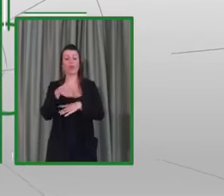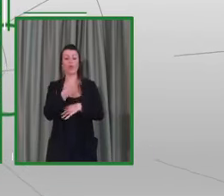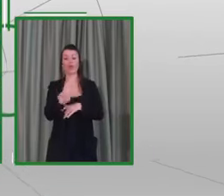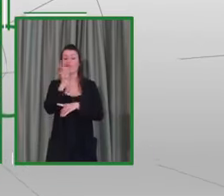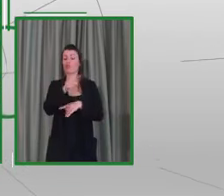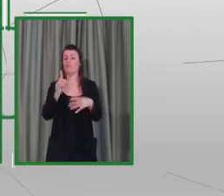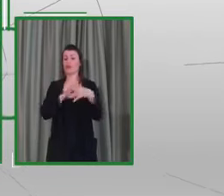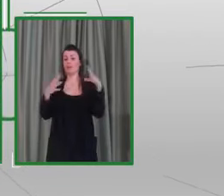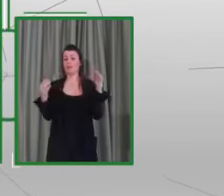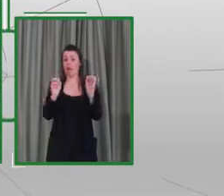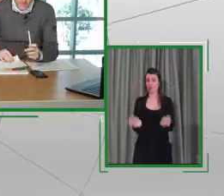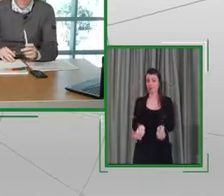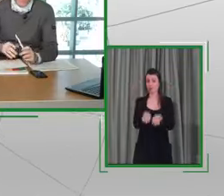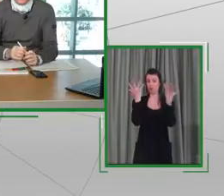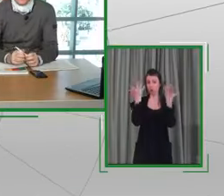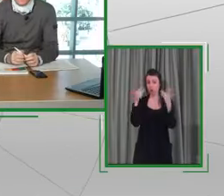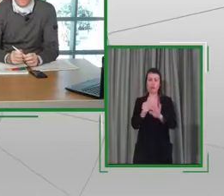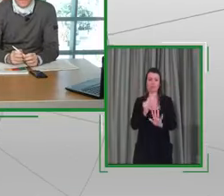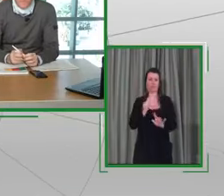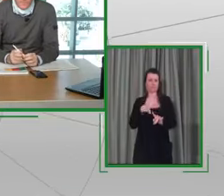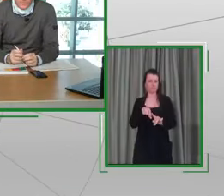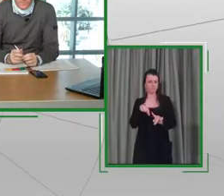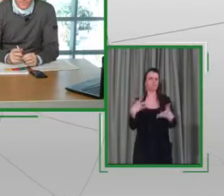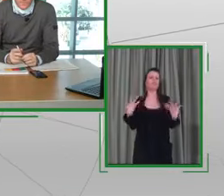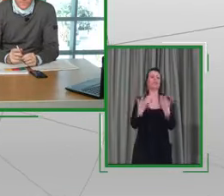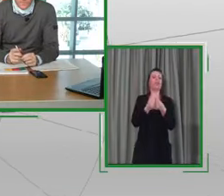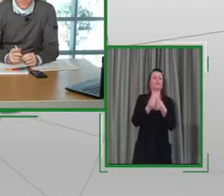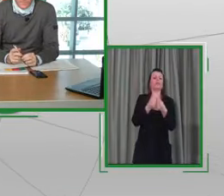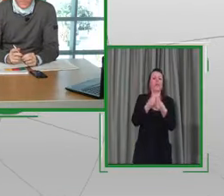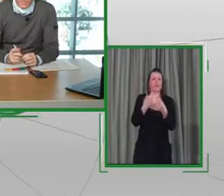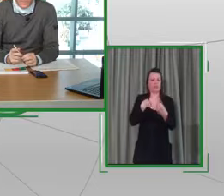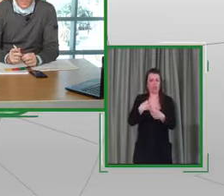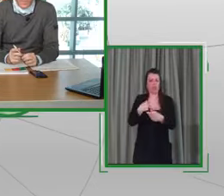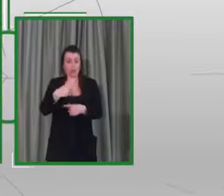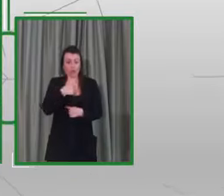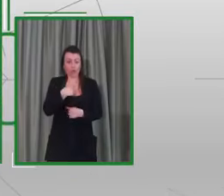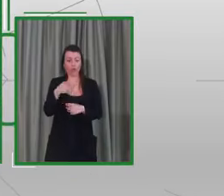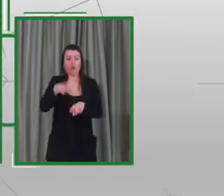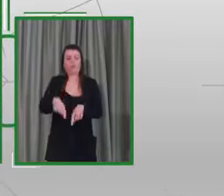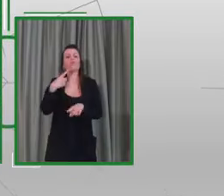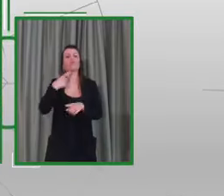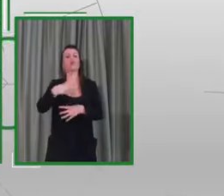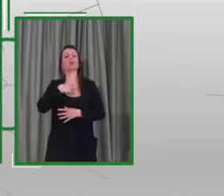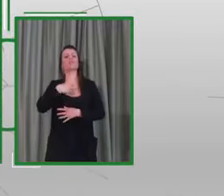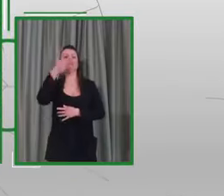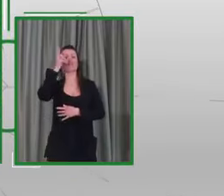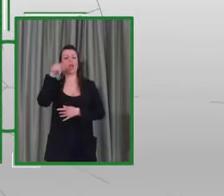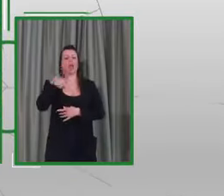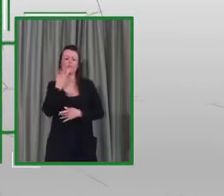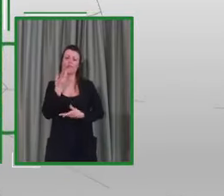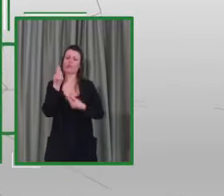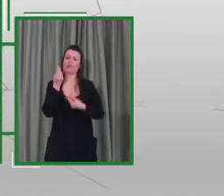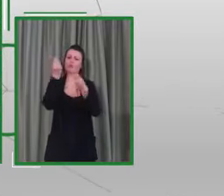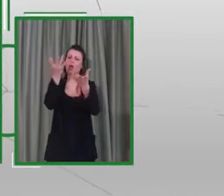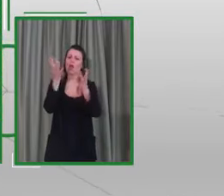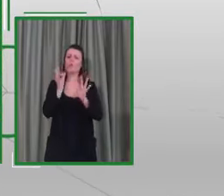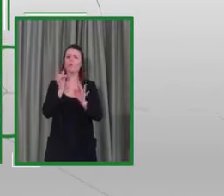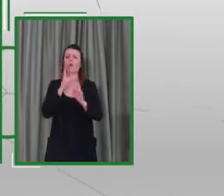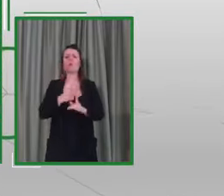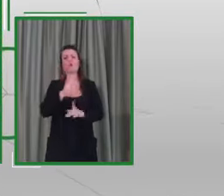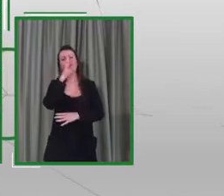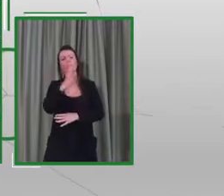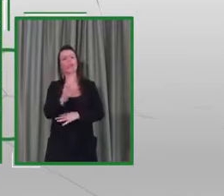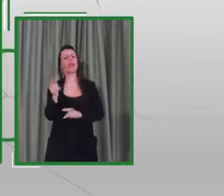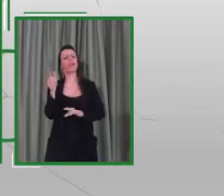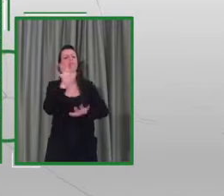assessore gallera per darvi le ultime informazioni in diretta da palazzo lombardia cominciamo subito